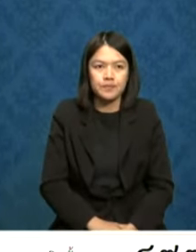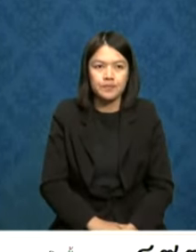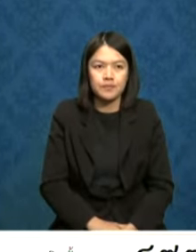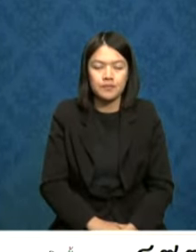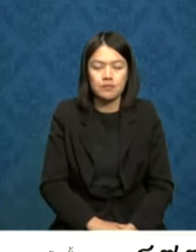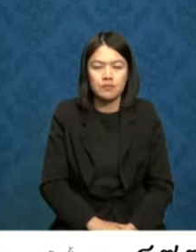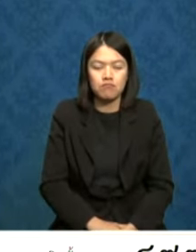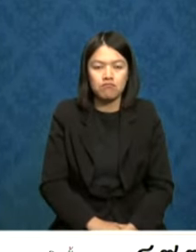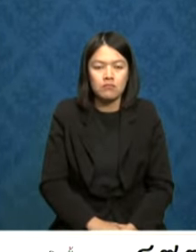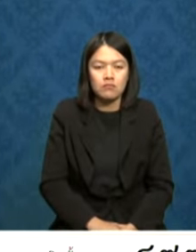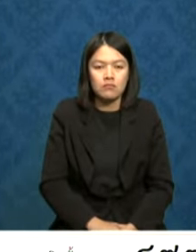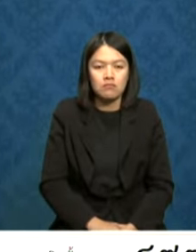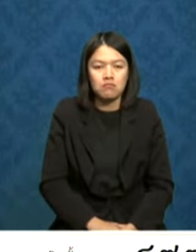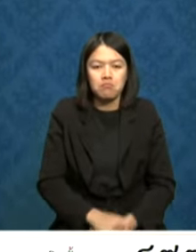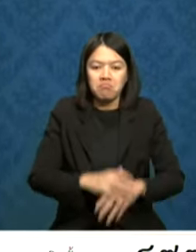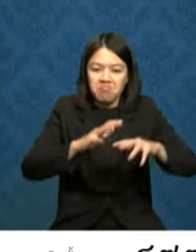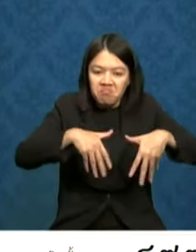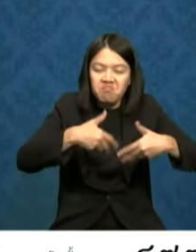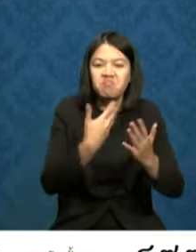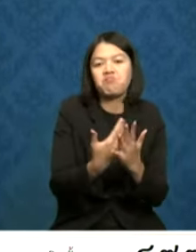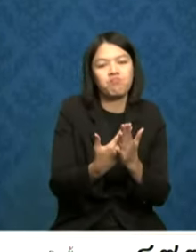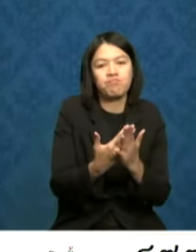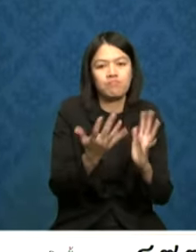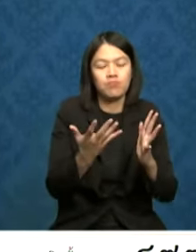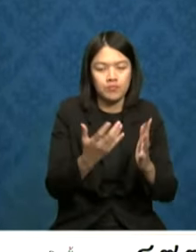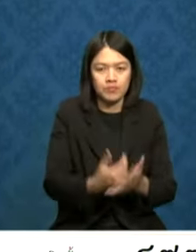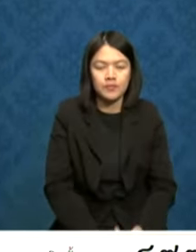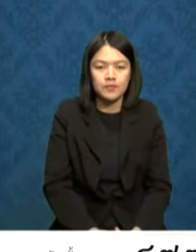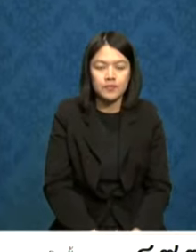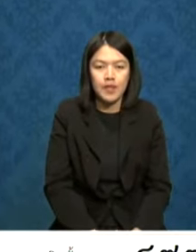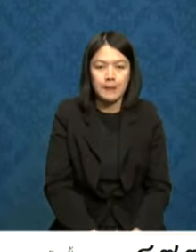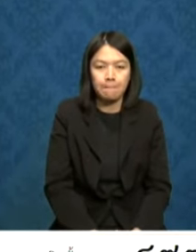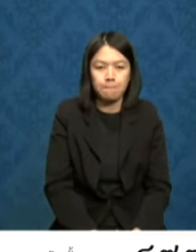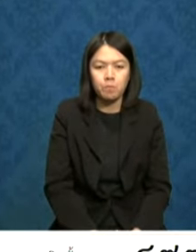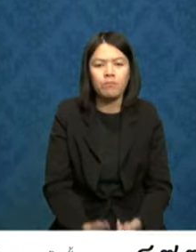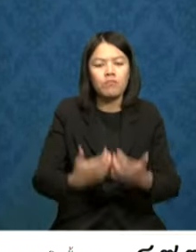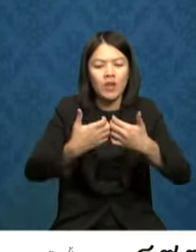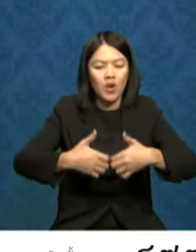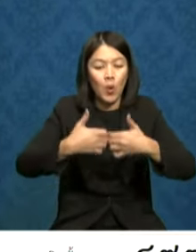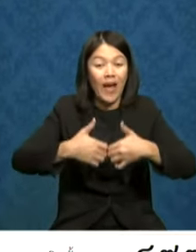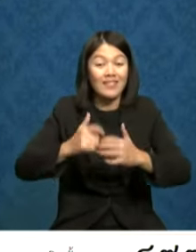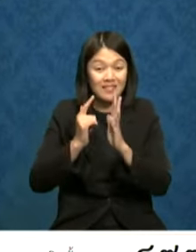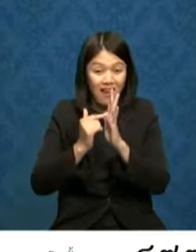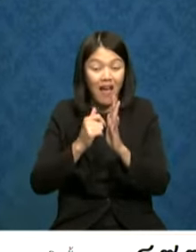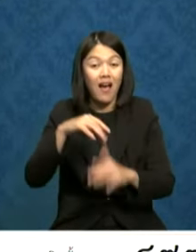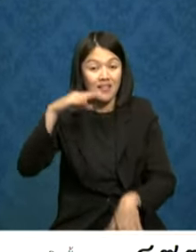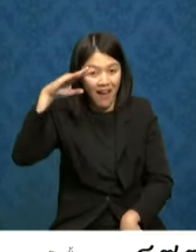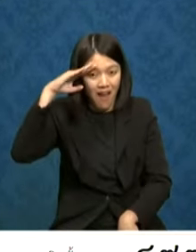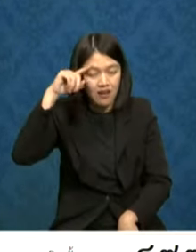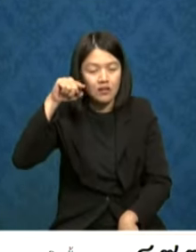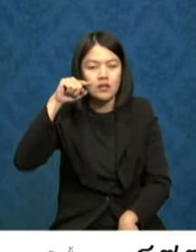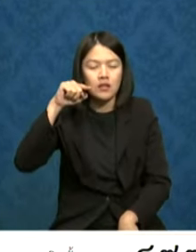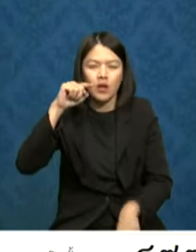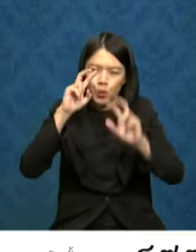เราไม่มุ่งเน้นแสวงหาผลกำไรนะครับแล้วก็โรงงานเภสัชกรรมทหารนะครับเรามีการ